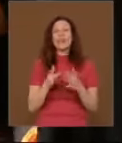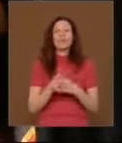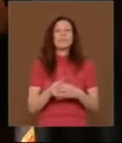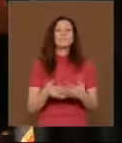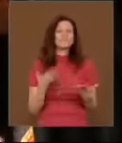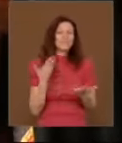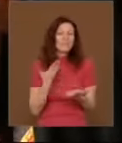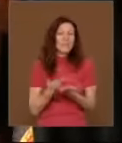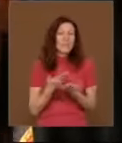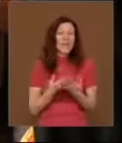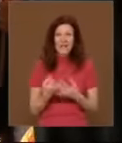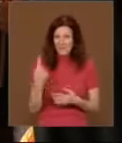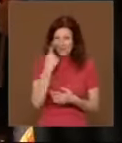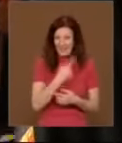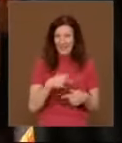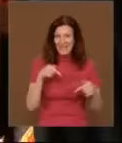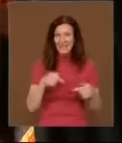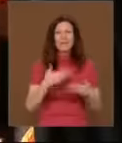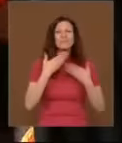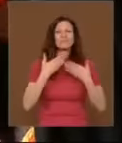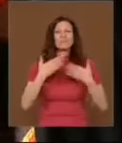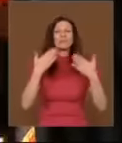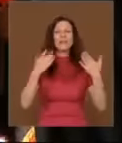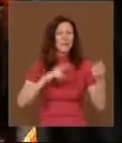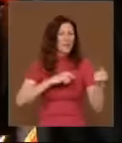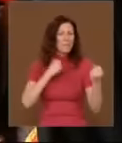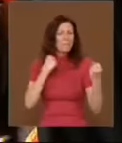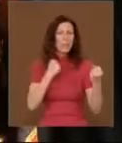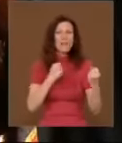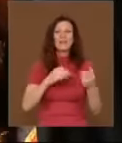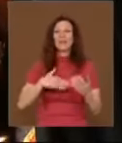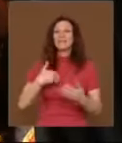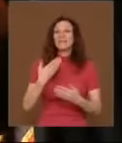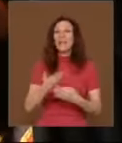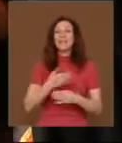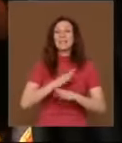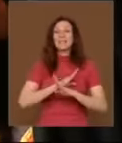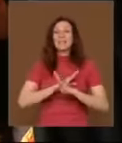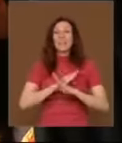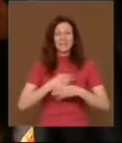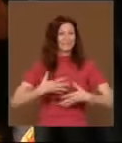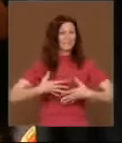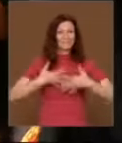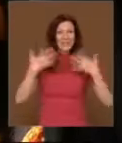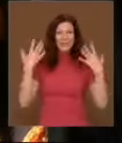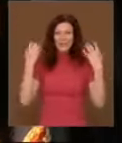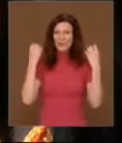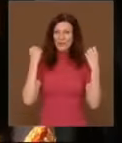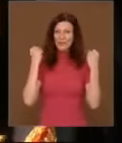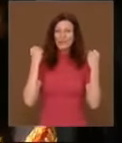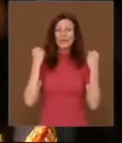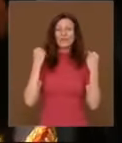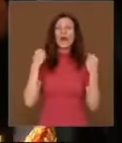на Христовото възкресение, прославяйки победата над смъртта и тържеството на живота, да